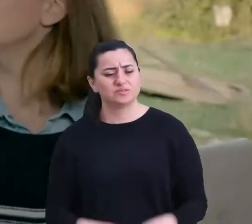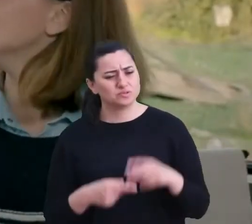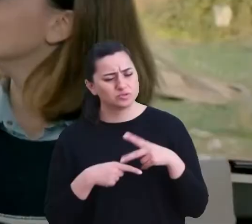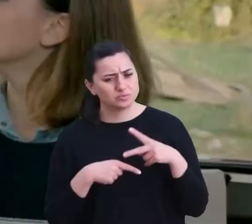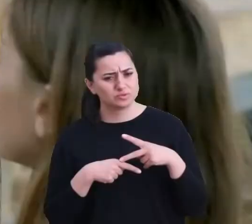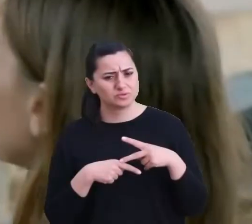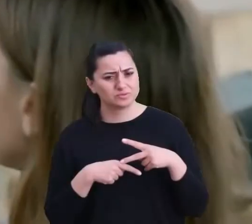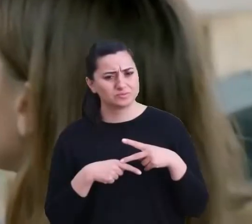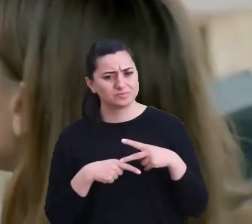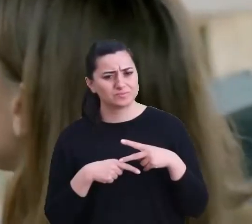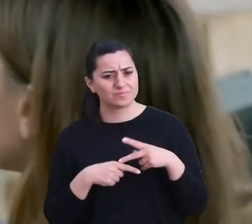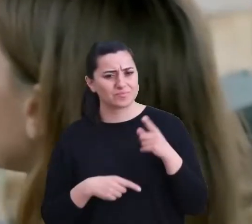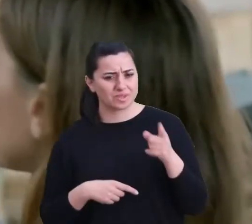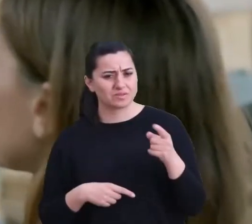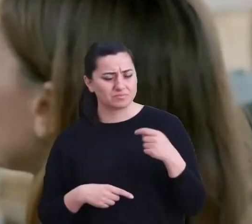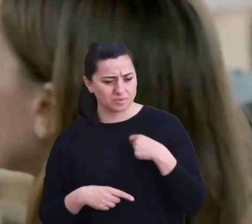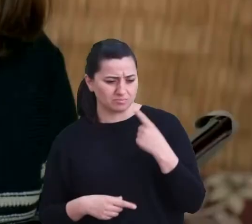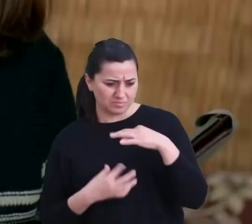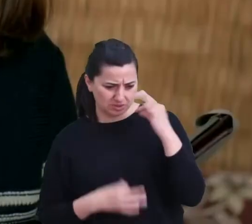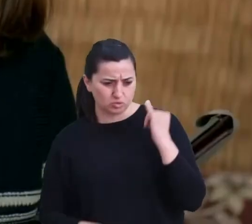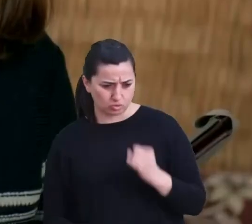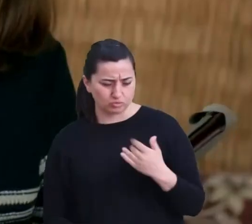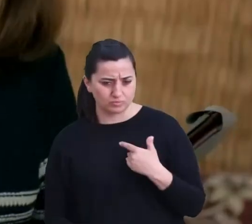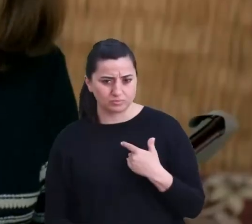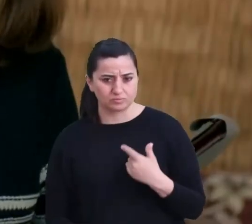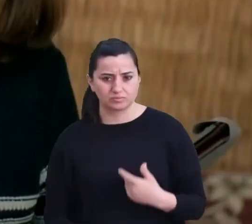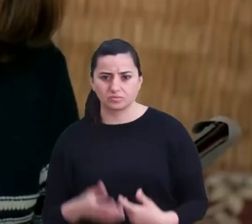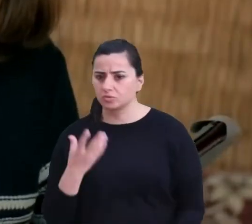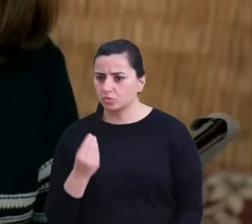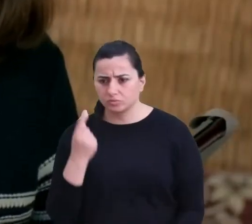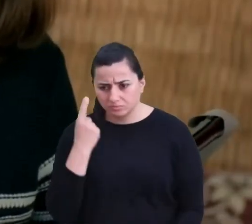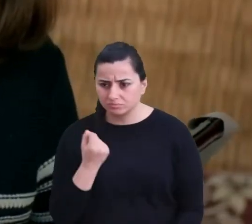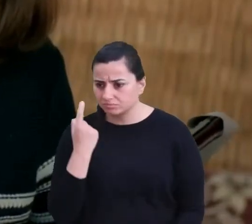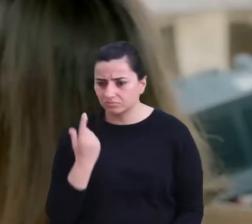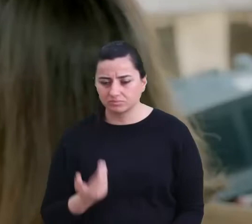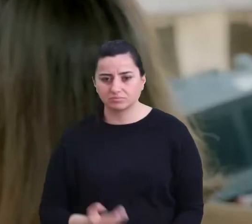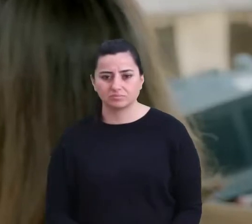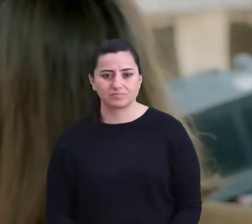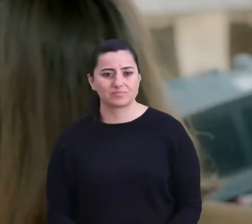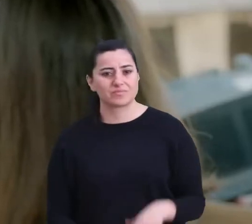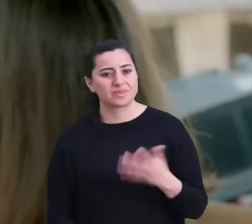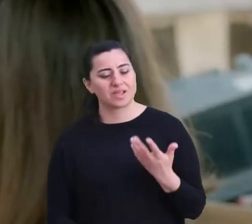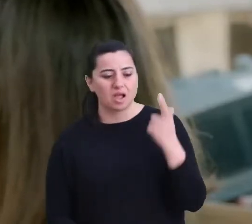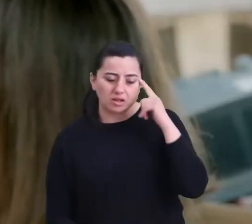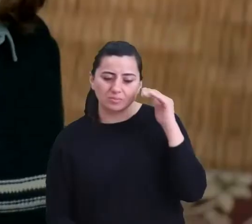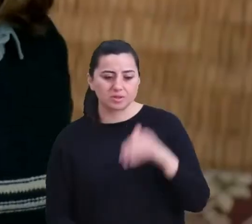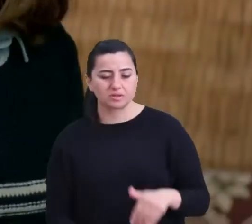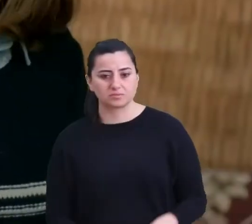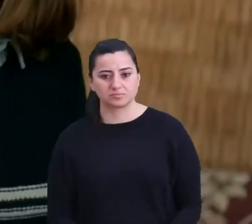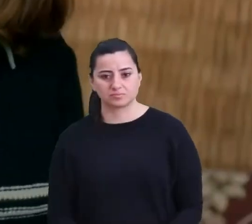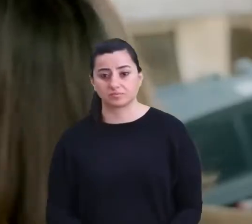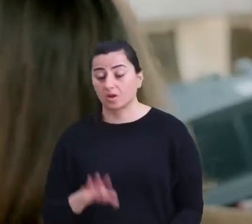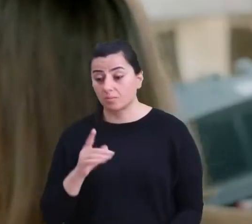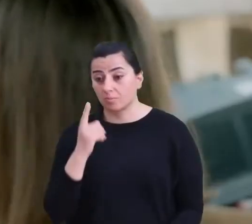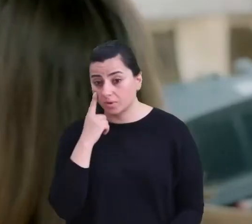güldü. Sence ben kötü biri miyim? Hayırdır, nereden çıkardın bunu şimdi? Ne bileyim, öyle aklıma geldi işte.